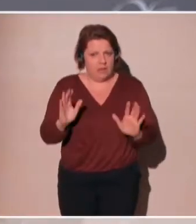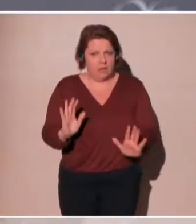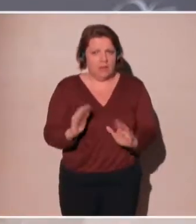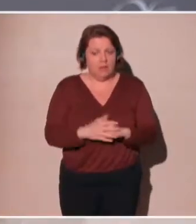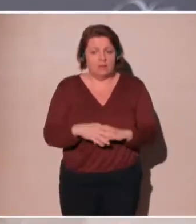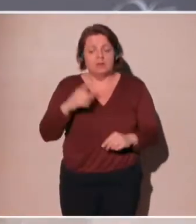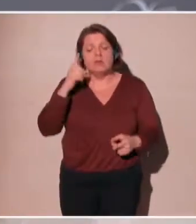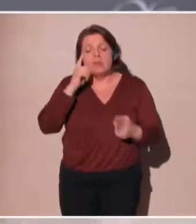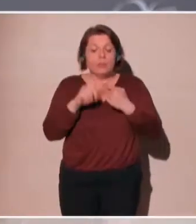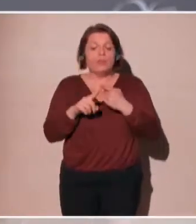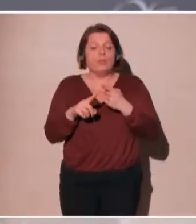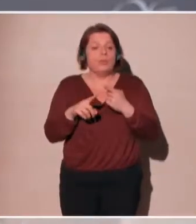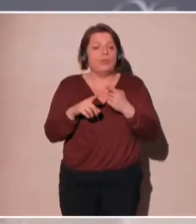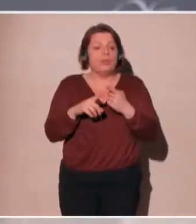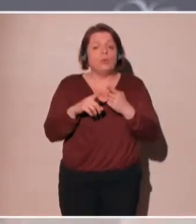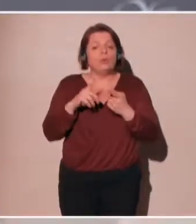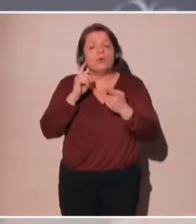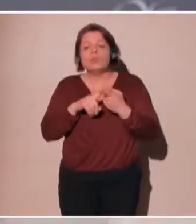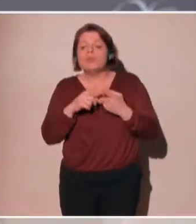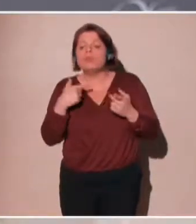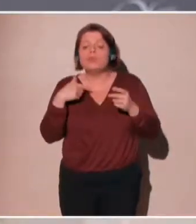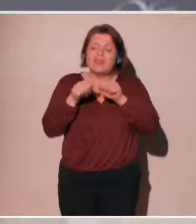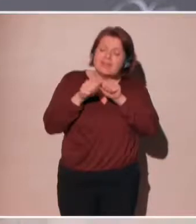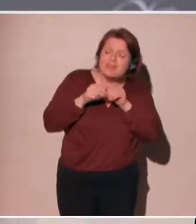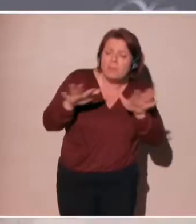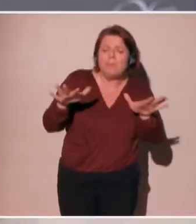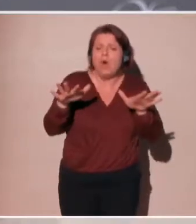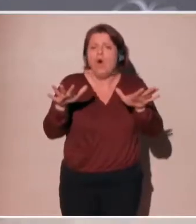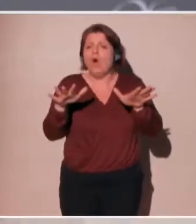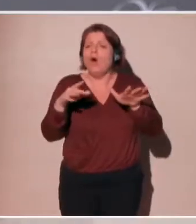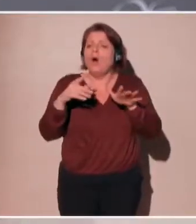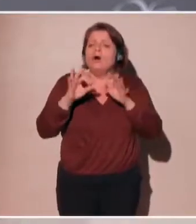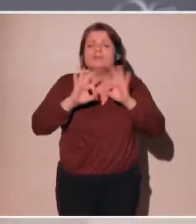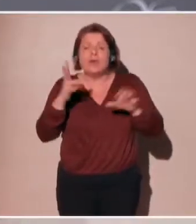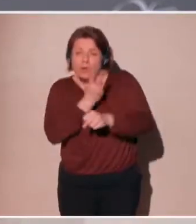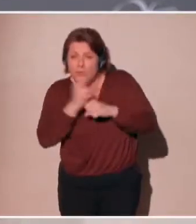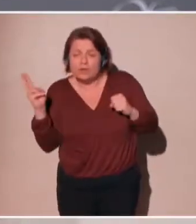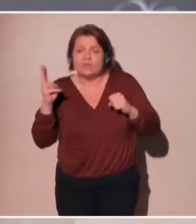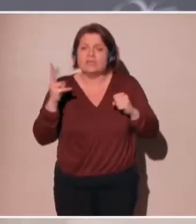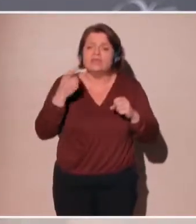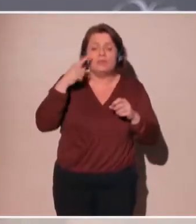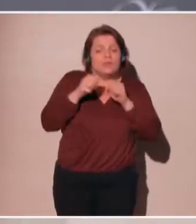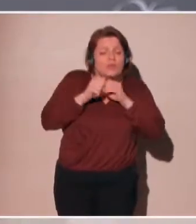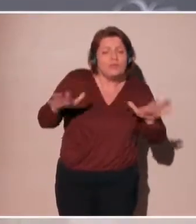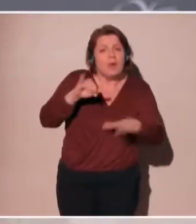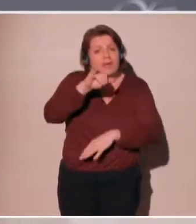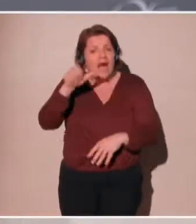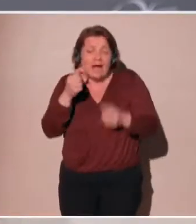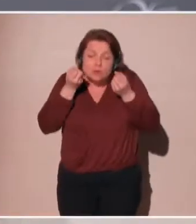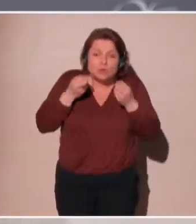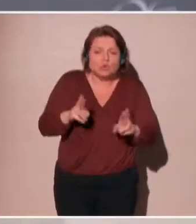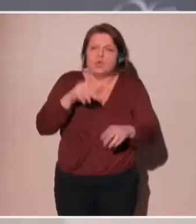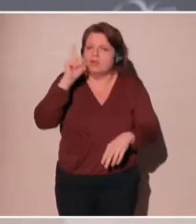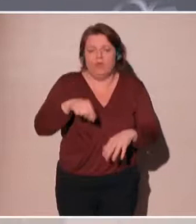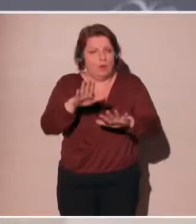pour optimiser nos chances d'un développement inoffensif et sûr de l'IA, c'est tout le contraire d'une course, parce que la